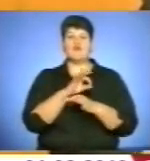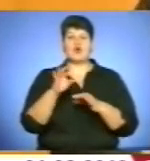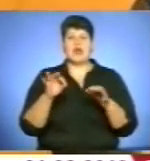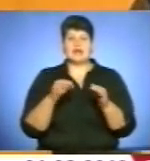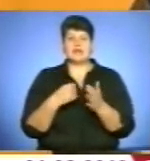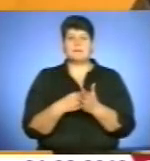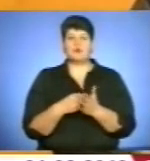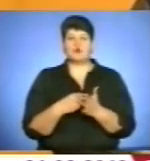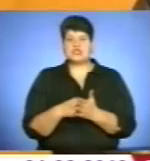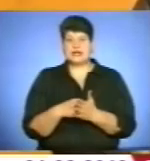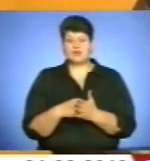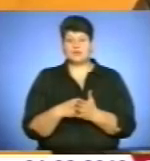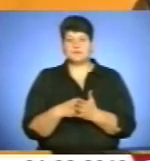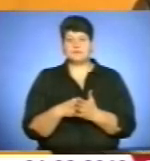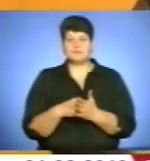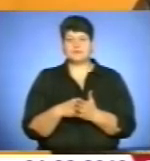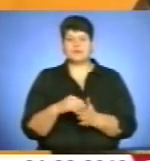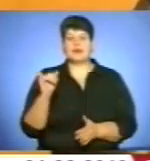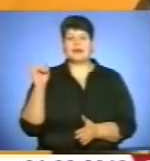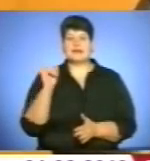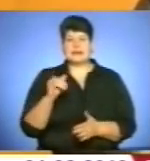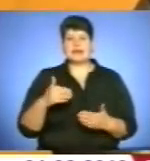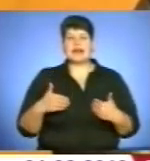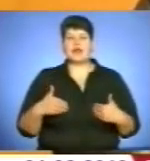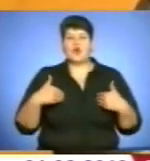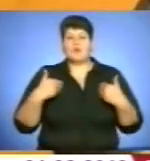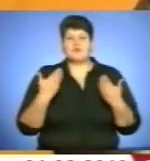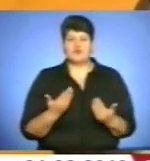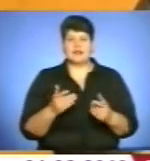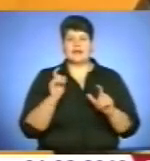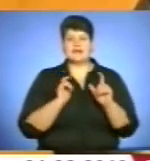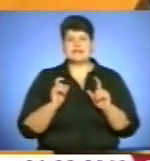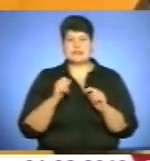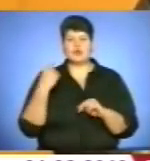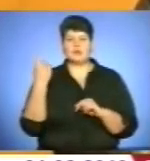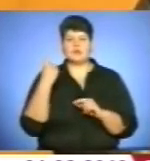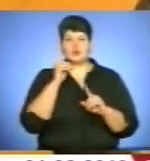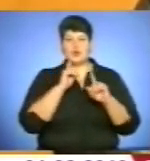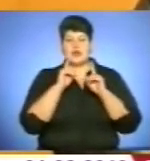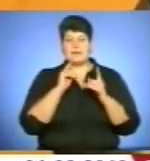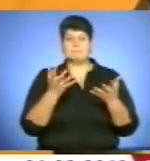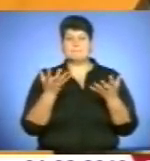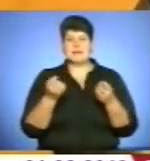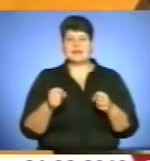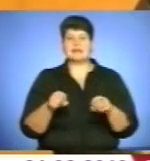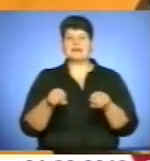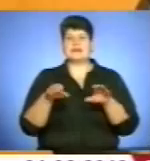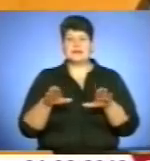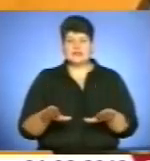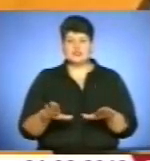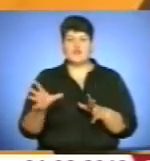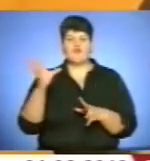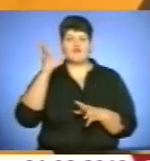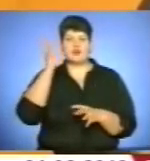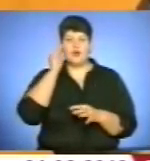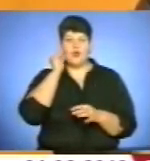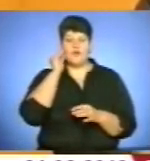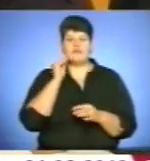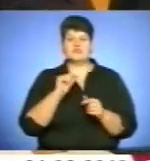бюджету і рекомендували сесії обласної ради прийняти рішення, врахувавши ті зміни